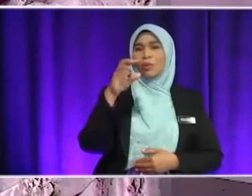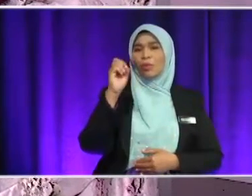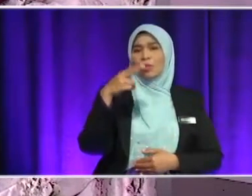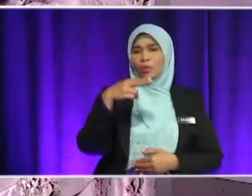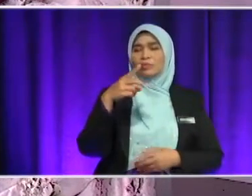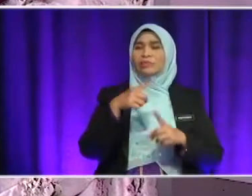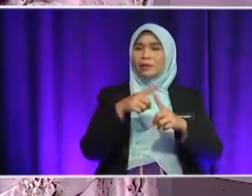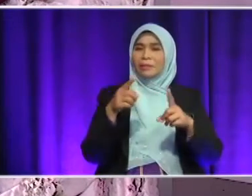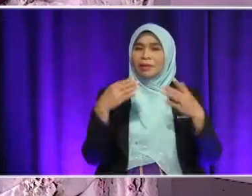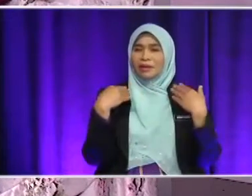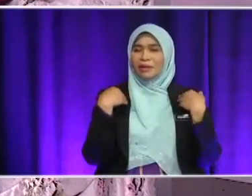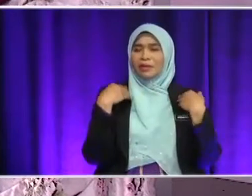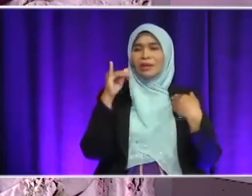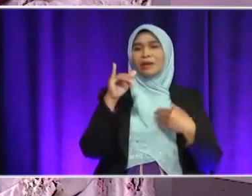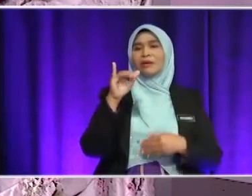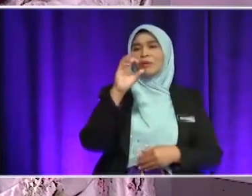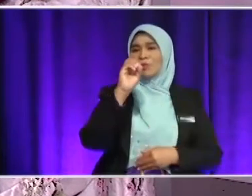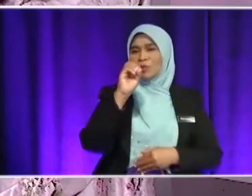Bolehkah anak-anak